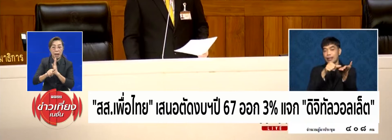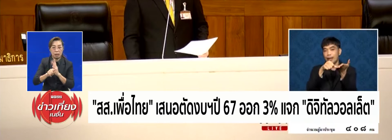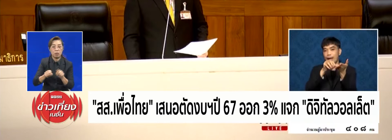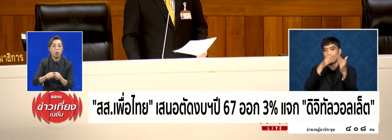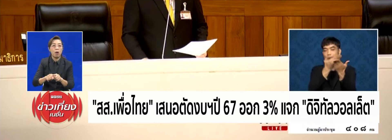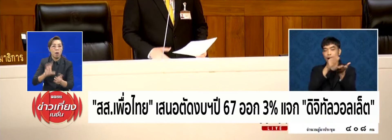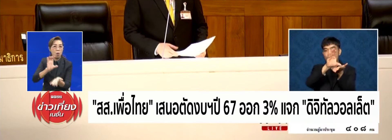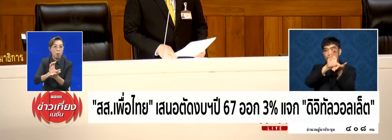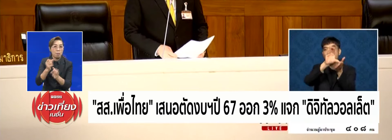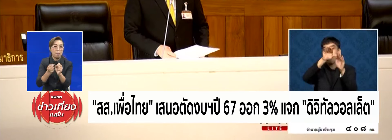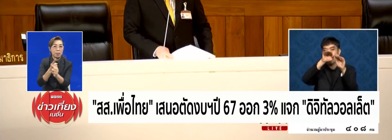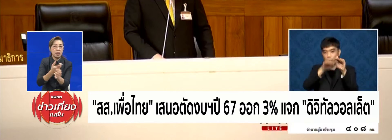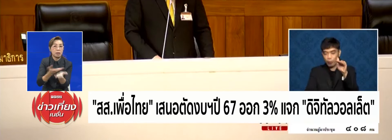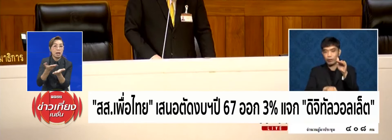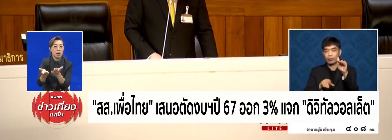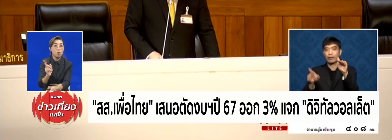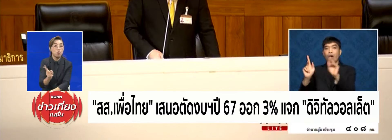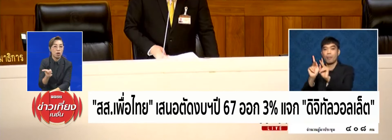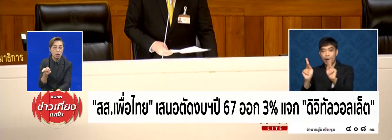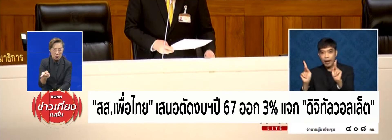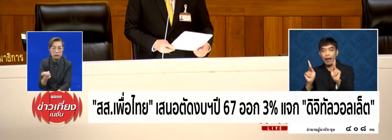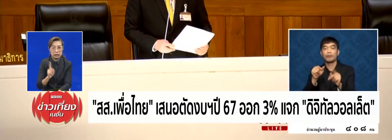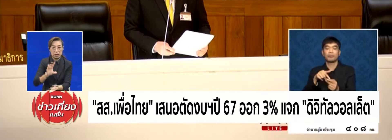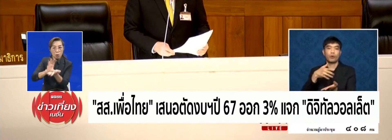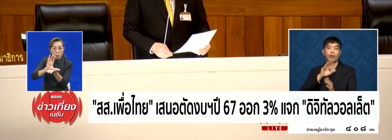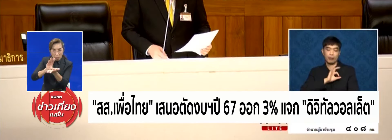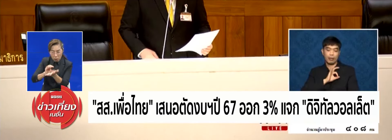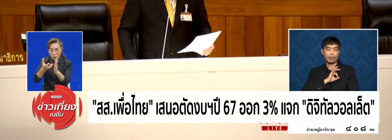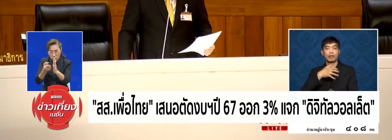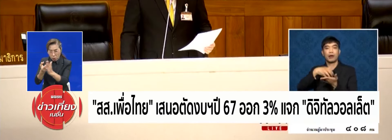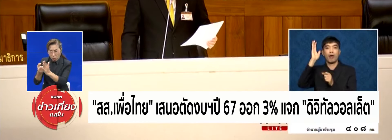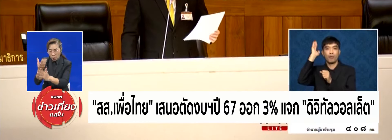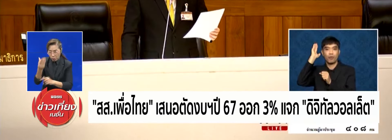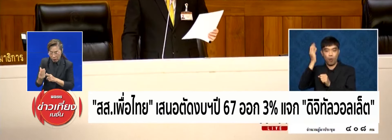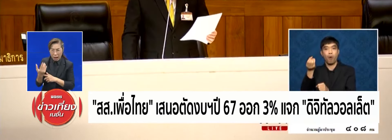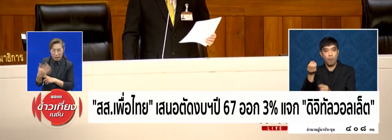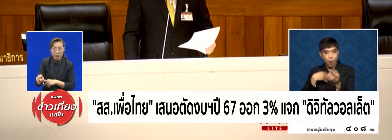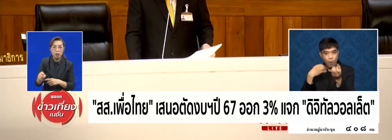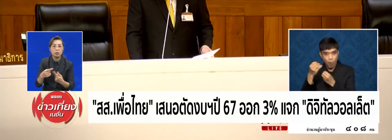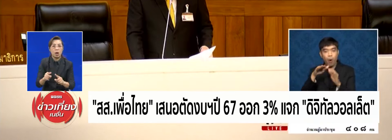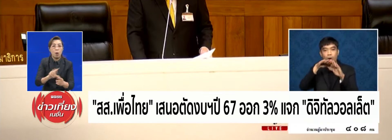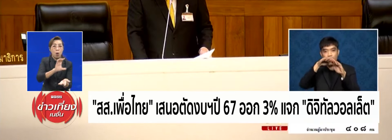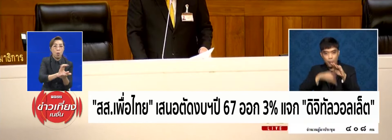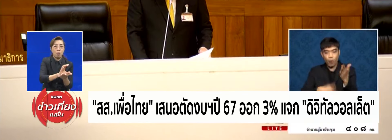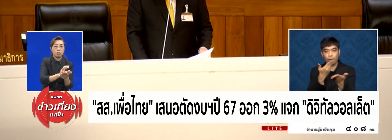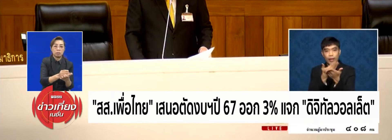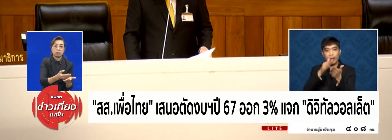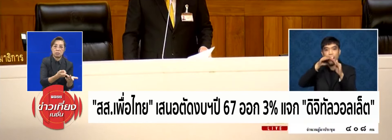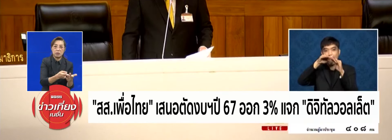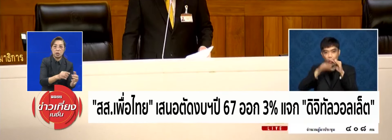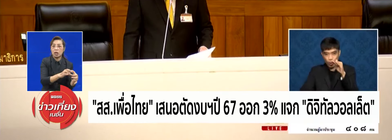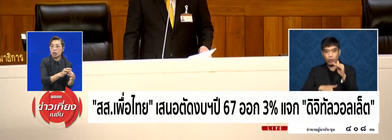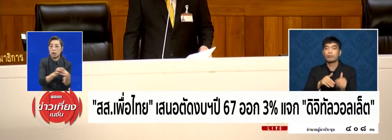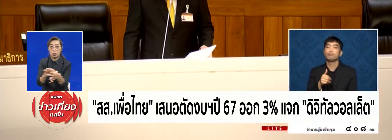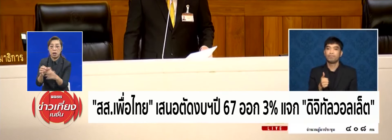ำปีเขาบอกว่านี่นะมันก็มีการปรับลดงบประมาณไปบางส่วนแล้วแต่งบผูกพันเนี่ยมันเอามาดูไม่ได้เพราะมันใช้จ่ายไปแล้ว